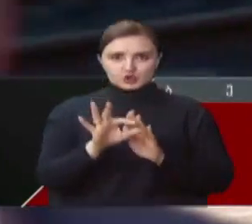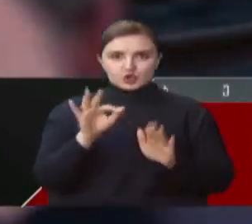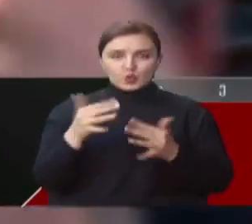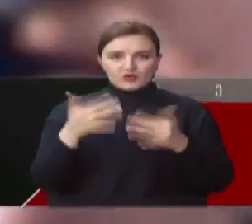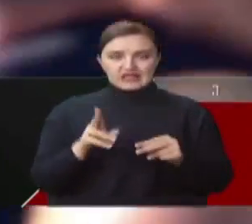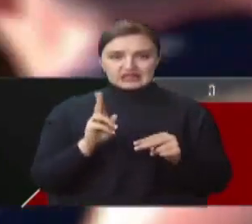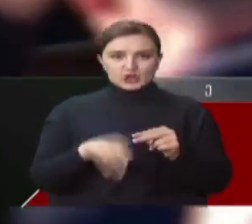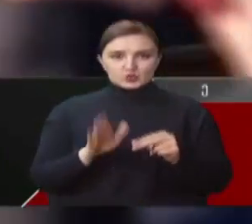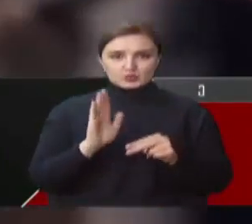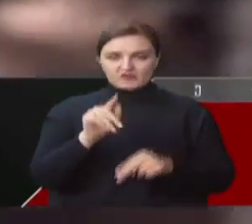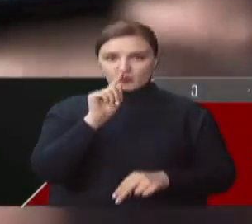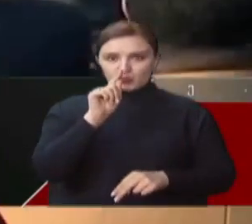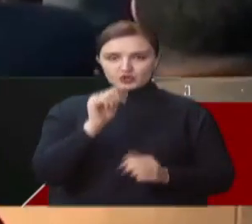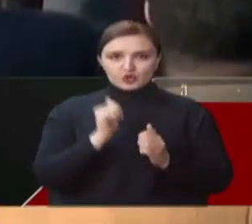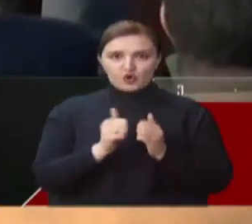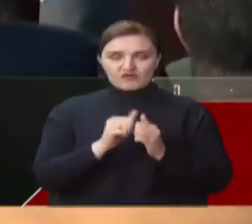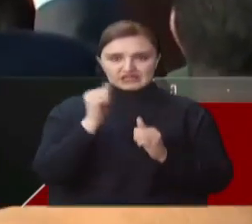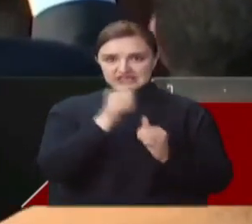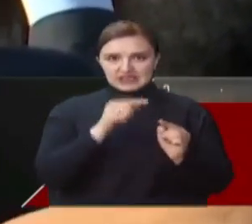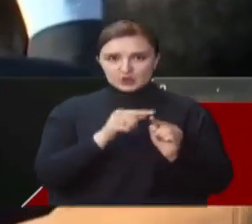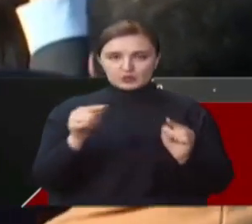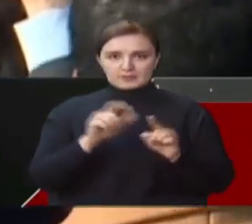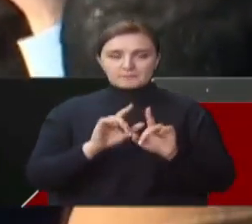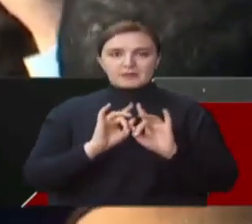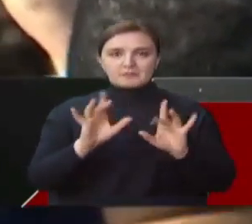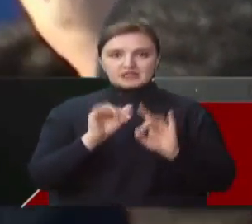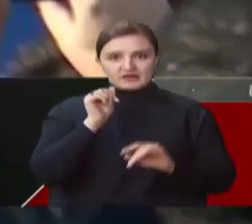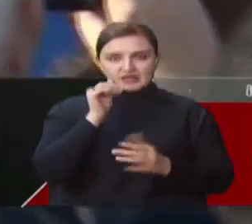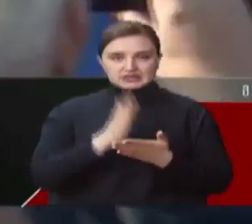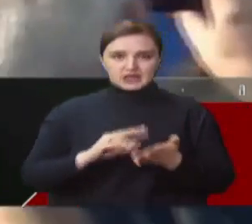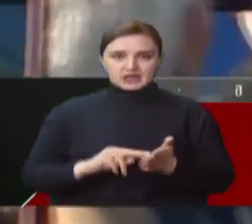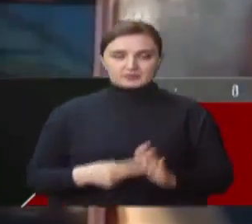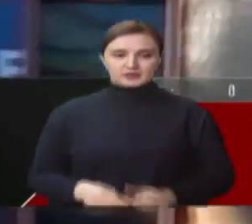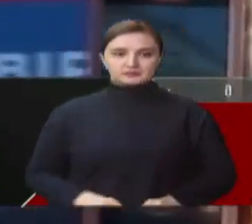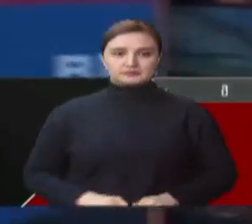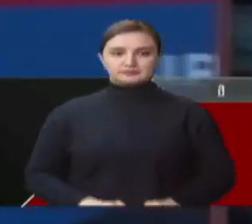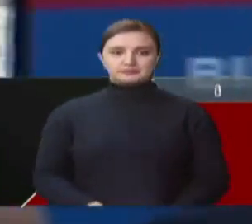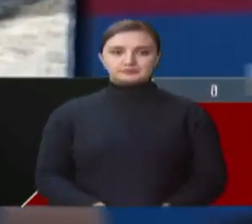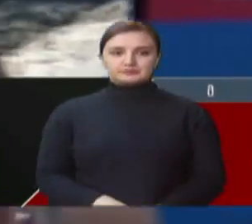უკვე დასრულებული იქნება პუტინის ყოველწლიური მიმართვა, რომელიც ხვალ არის დაგეგმილი.